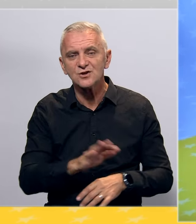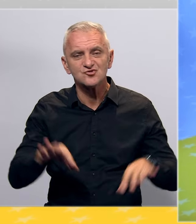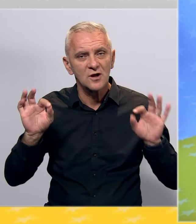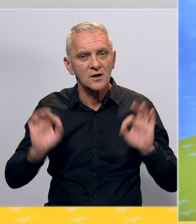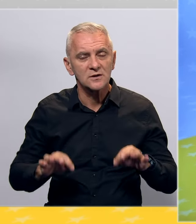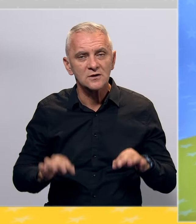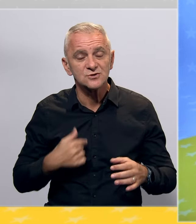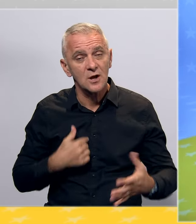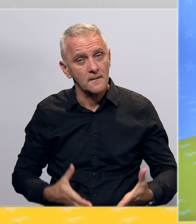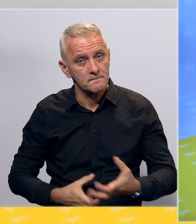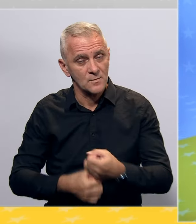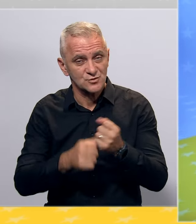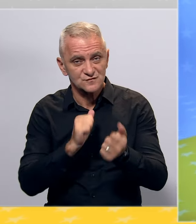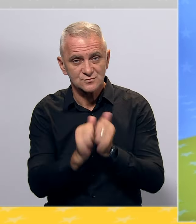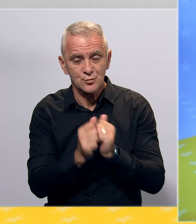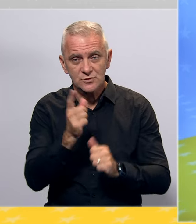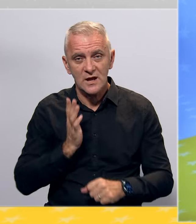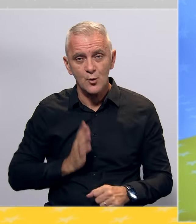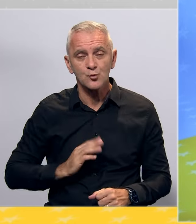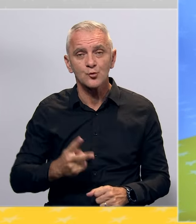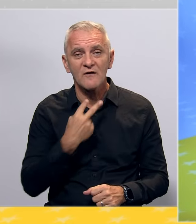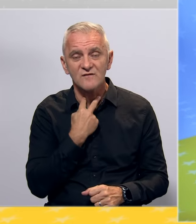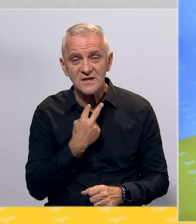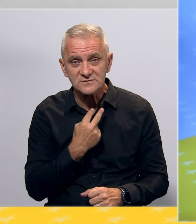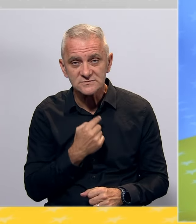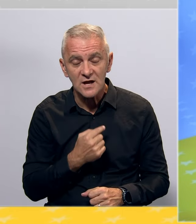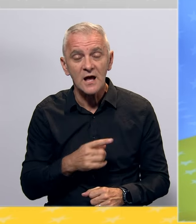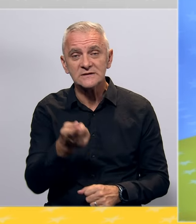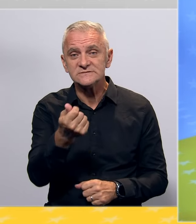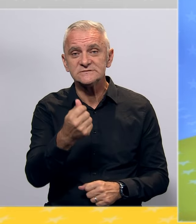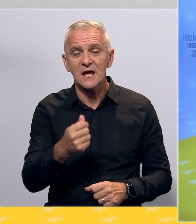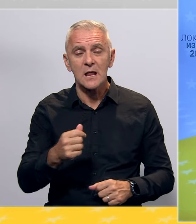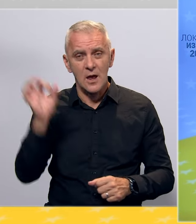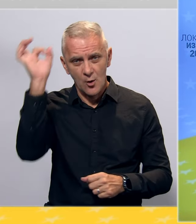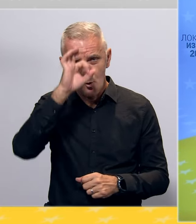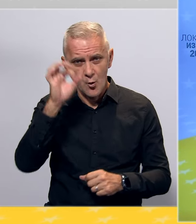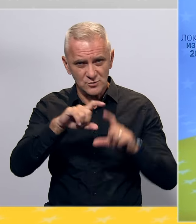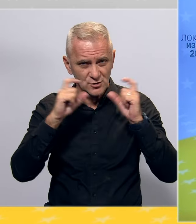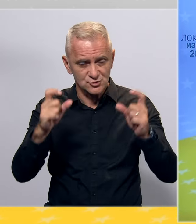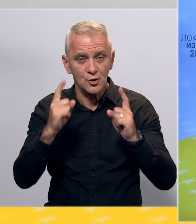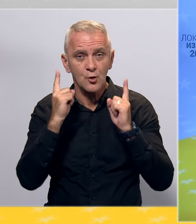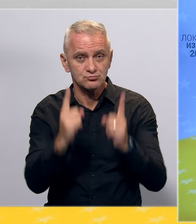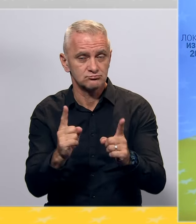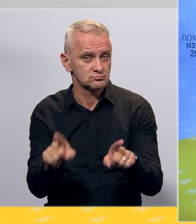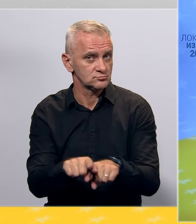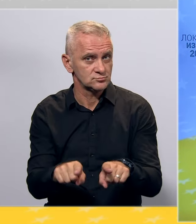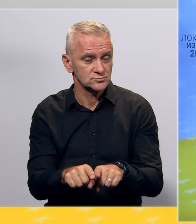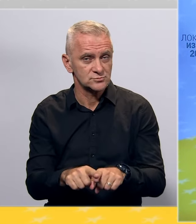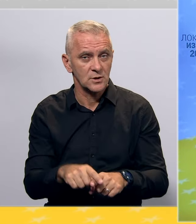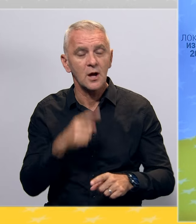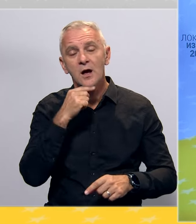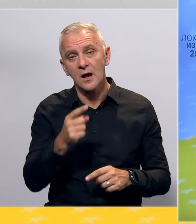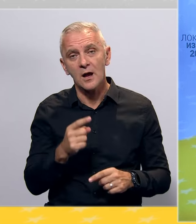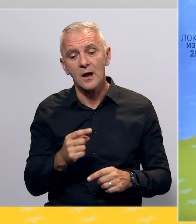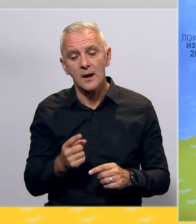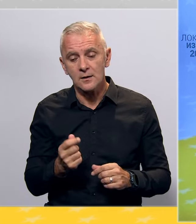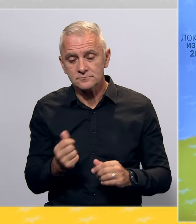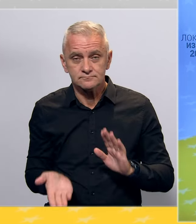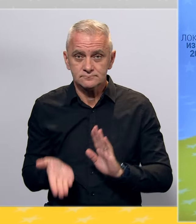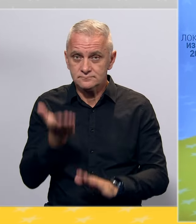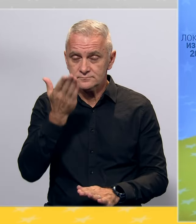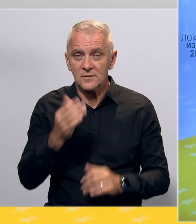da podržavamo sport i kulturu u Vitezu, da cijene vrtića osnovne promjene, te da osiguravamo rast izdvajanja za studentske